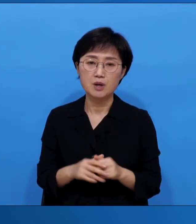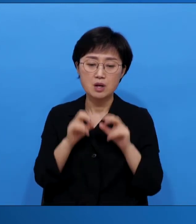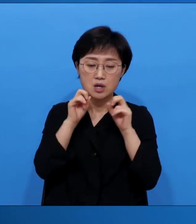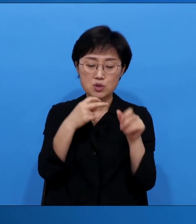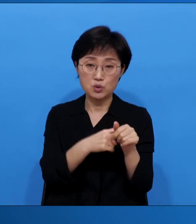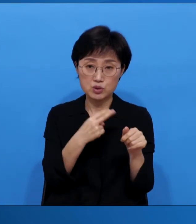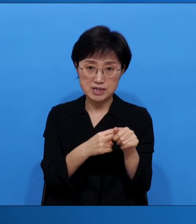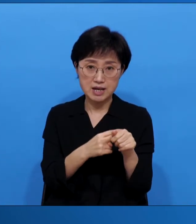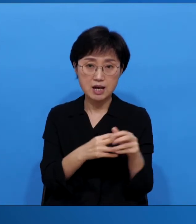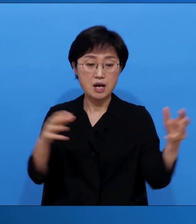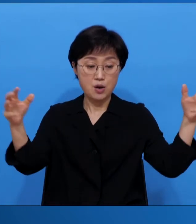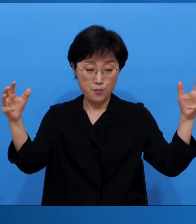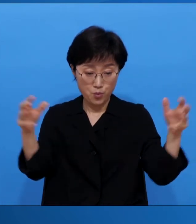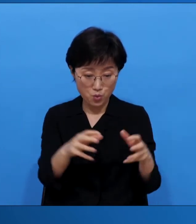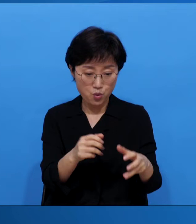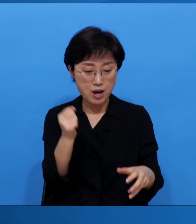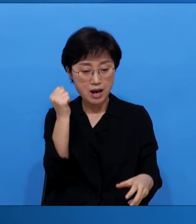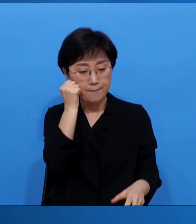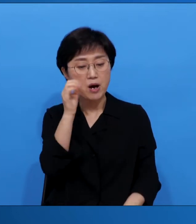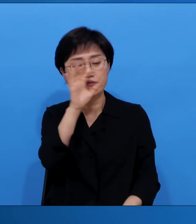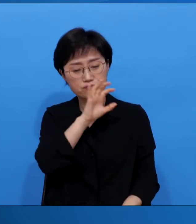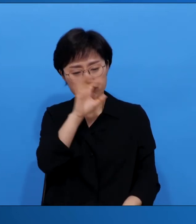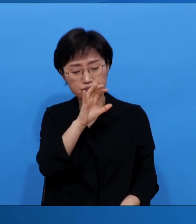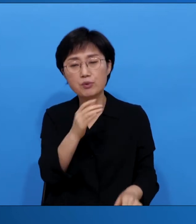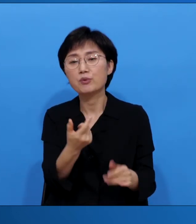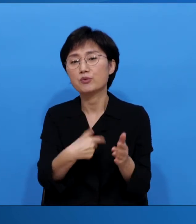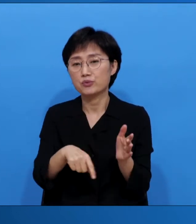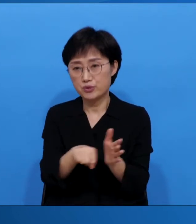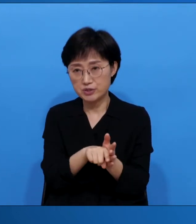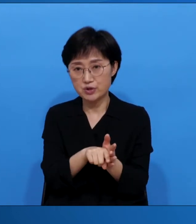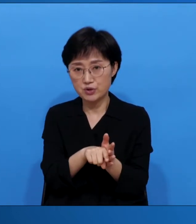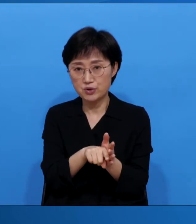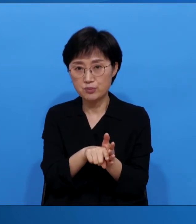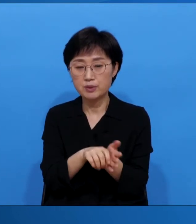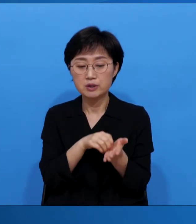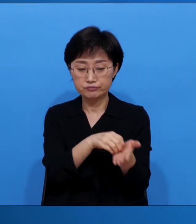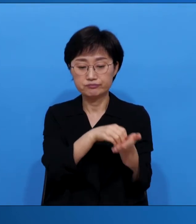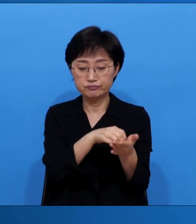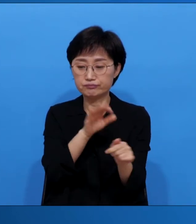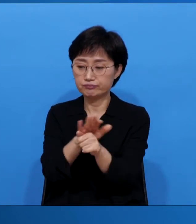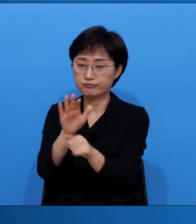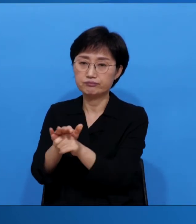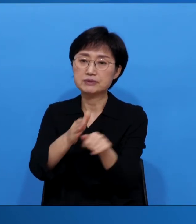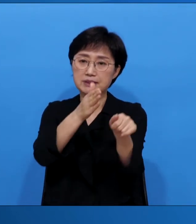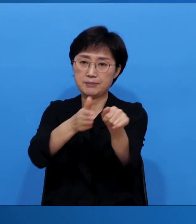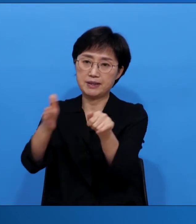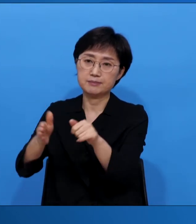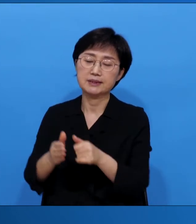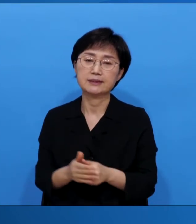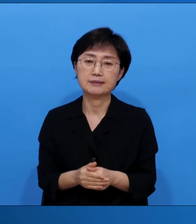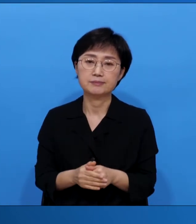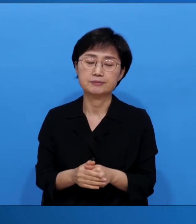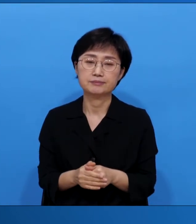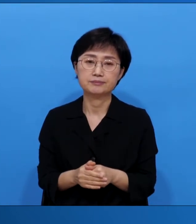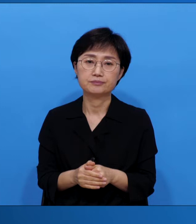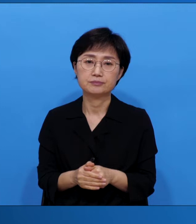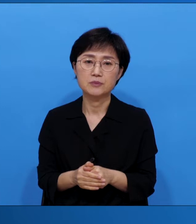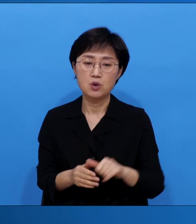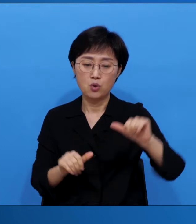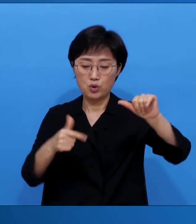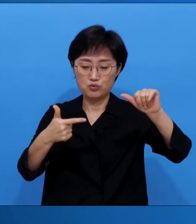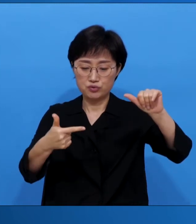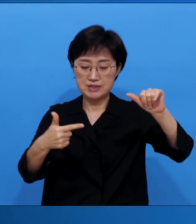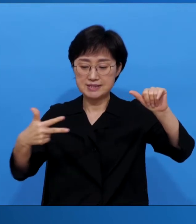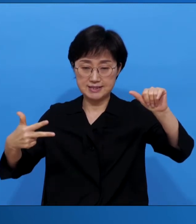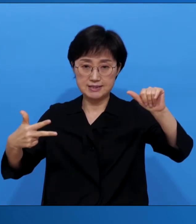선교사들이 선교사 합숙부터 훈련을 받을 수 있도록 개교회의 등록 후원이 필요한 상황입니다. 6일과 7일엔